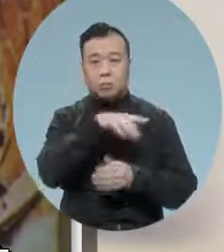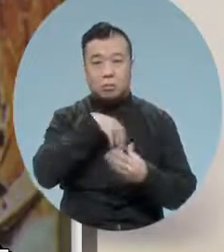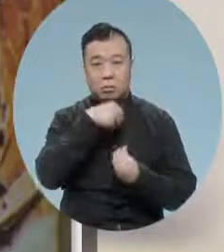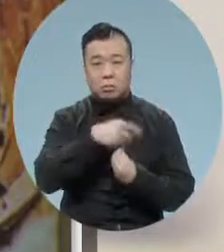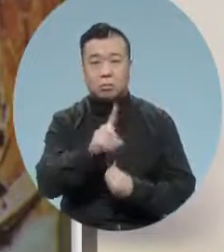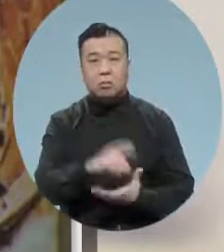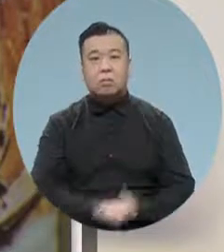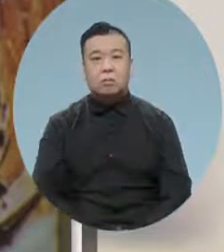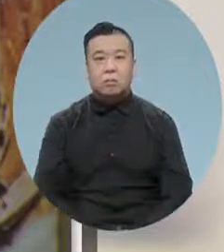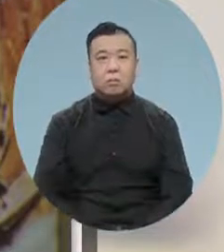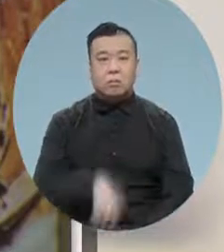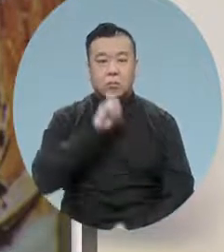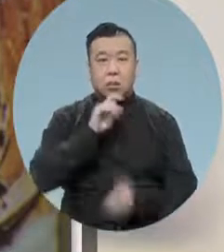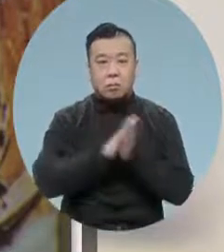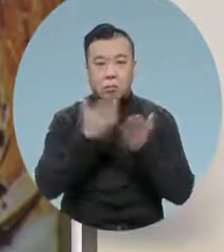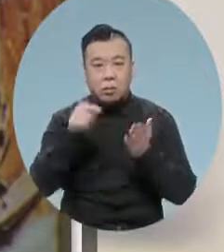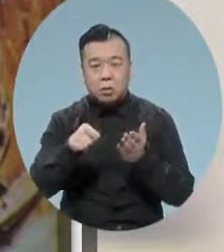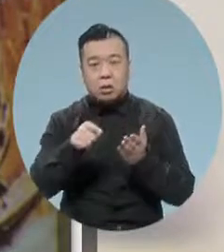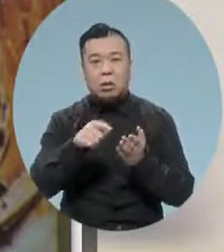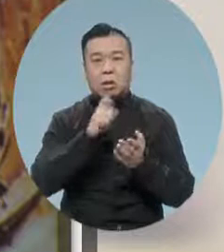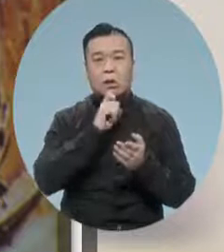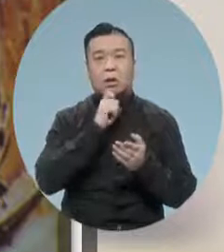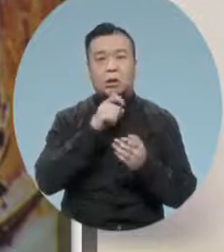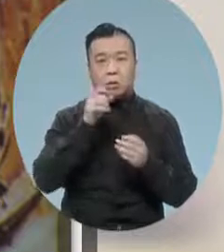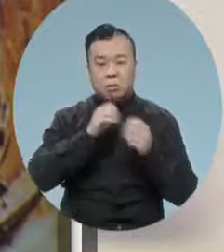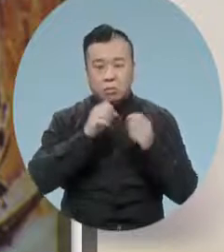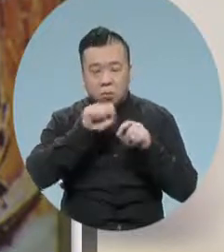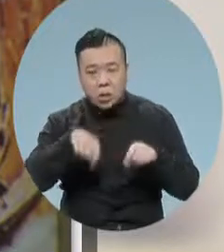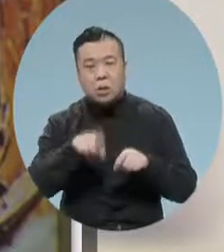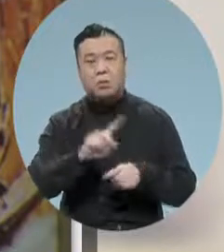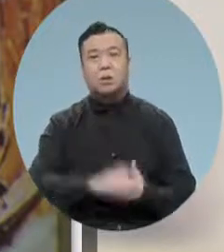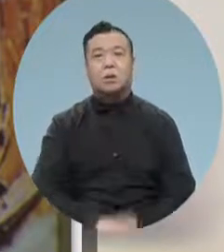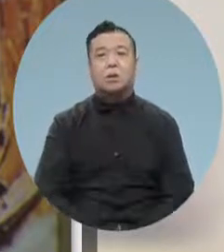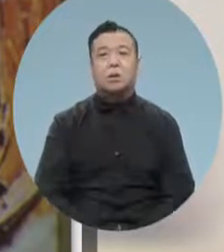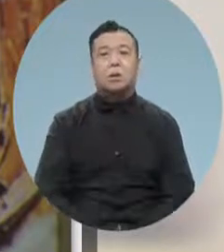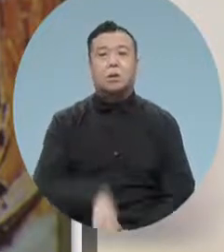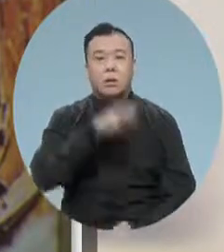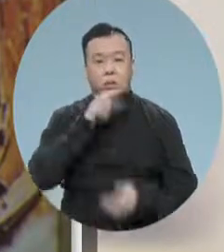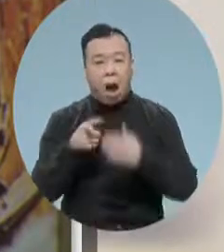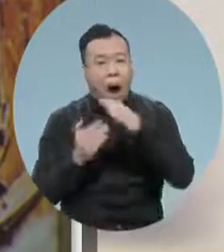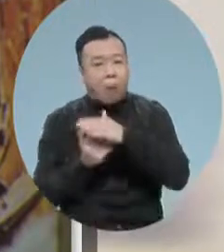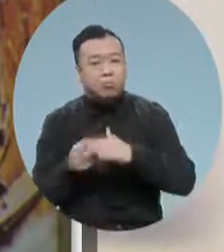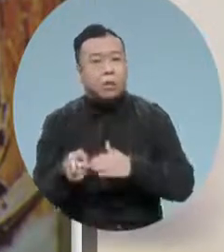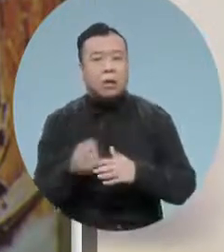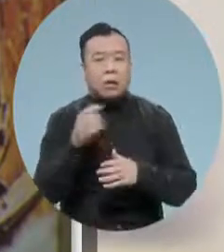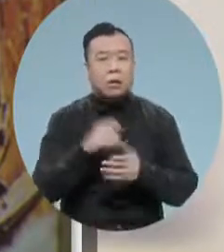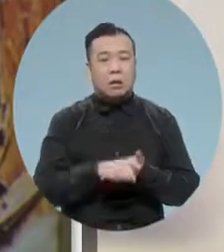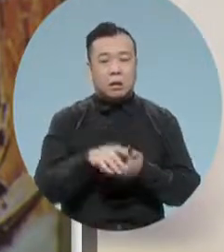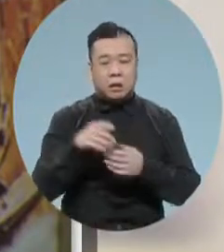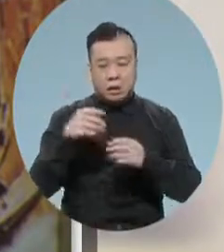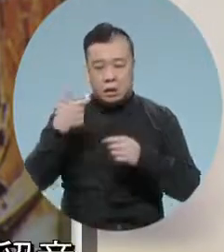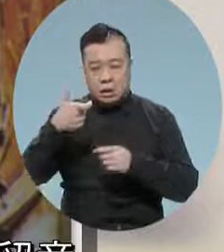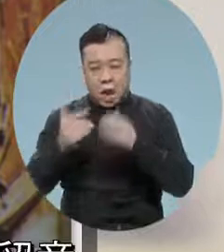注我哋某張報紙嘅出現嘅問題啦，停刊凍結資